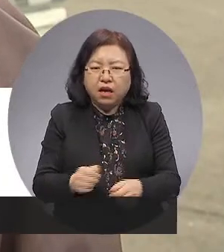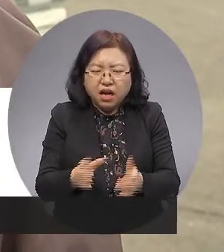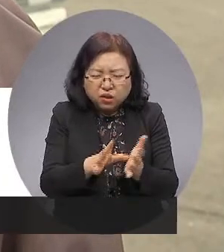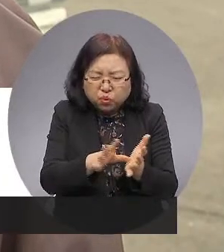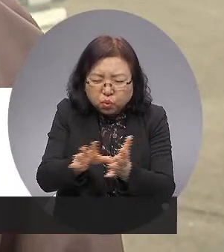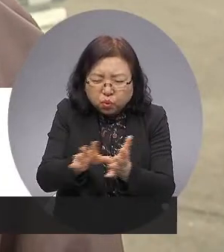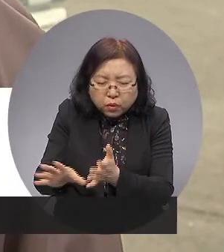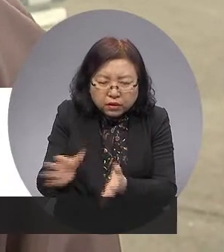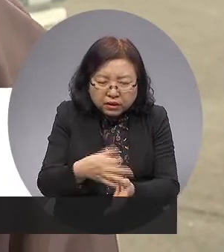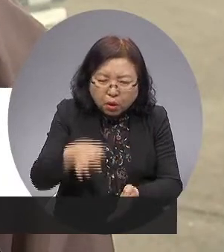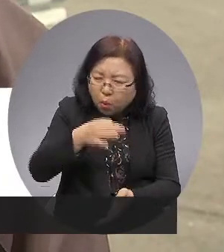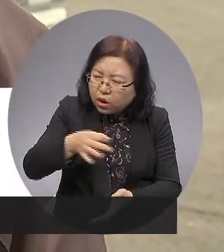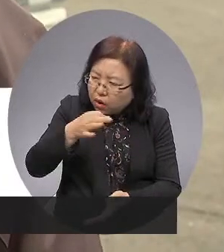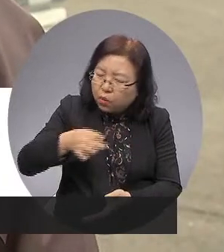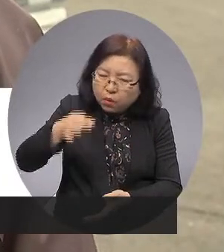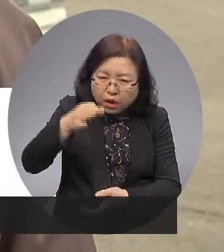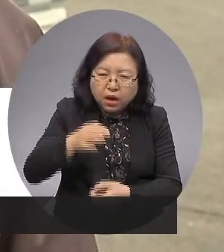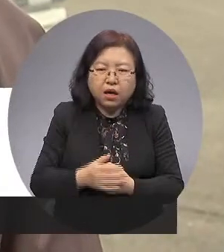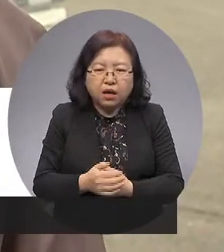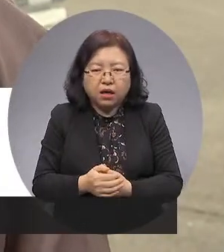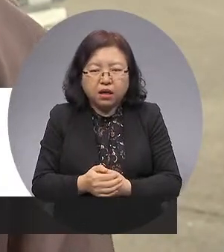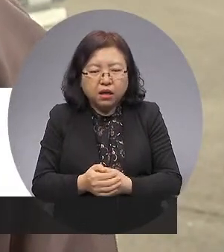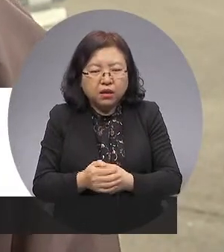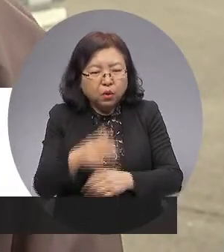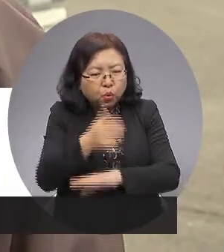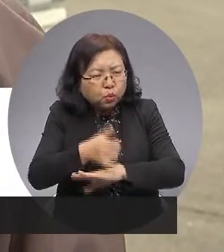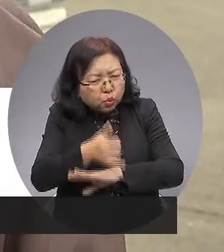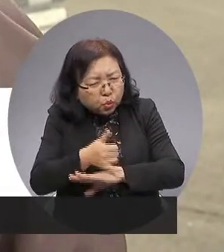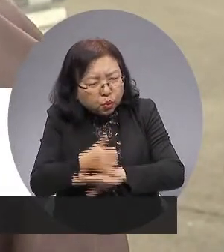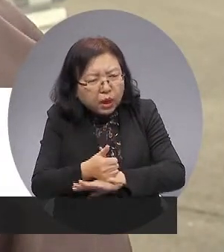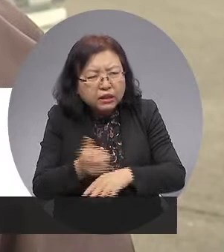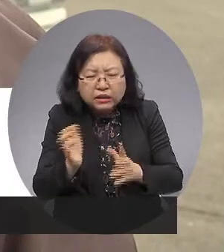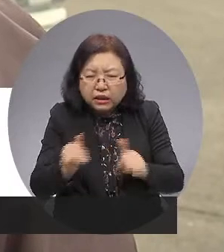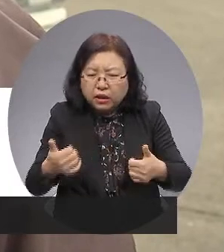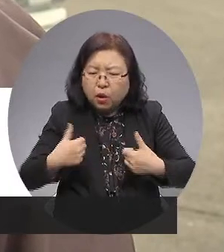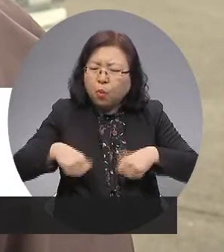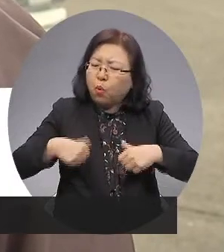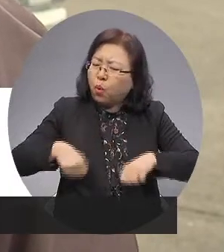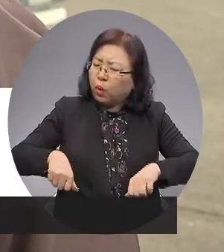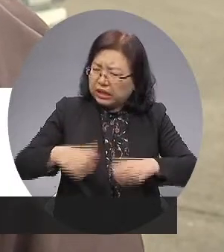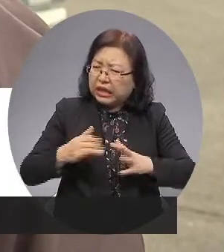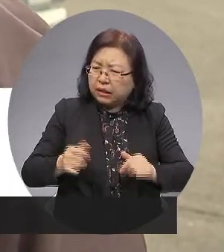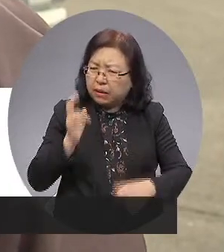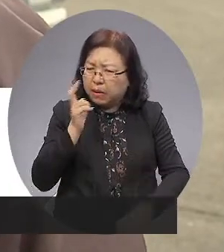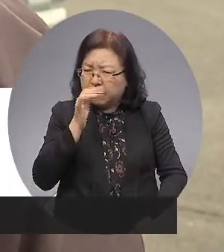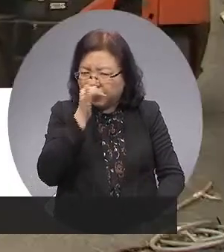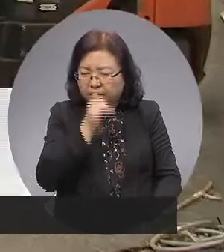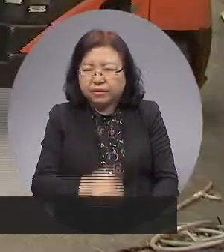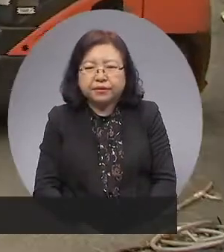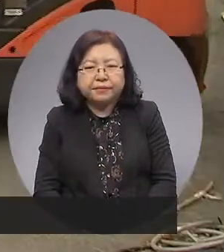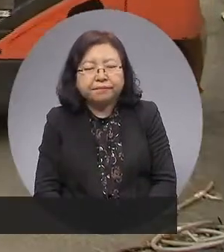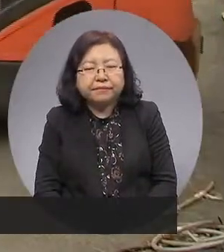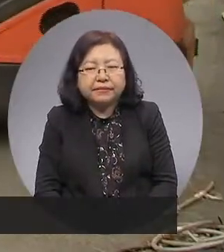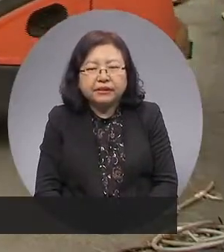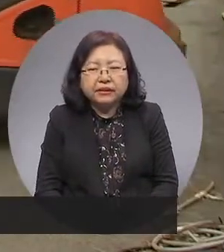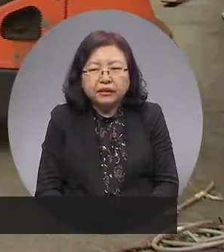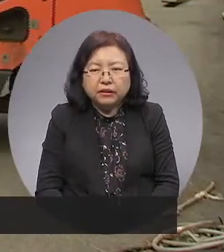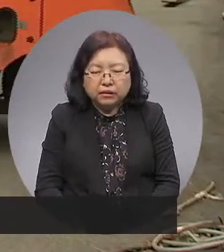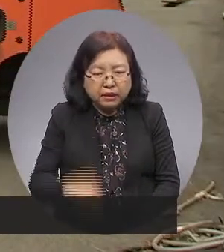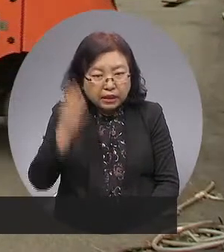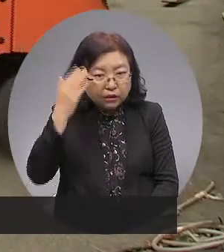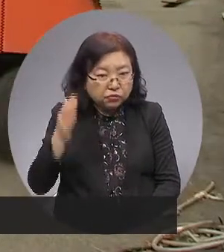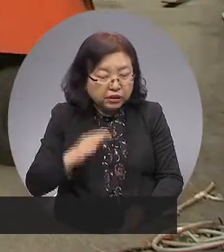다 오르니까 그 농사도 모르긴 해도 소농들은 포기할 사람도 나오지 않을까 그런 생각도 들어요. 국내